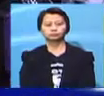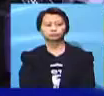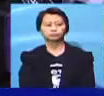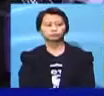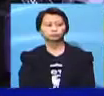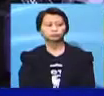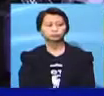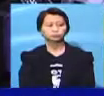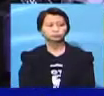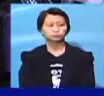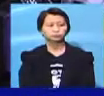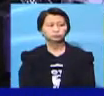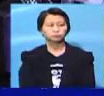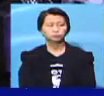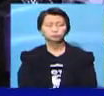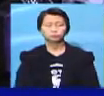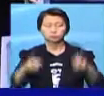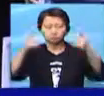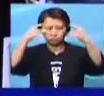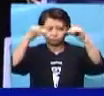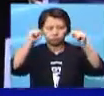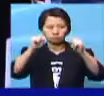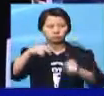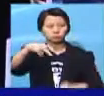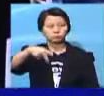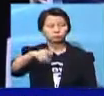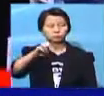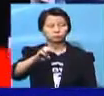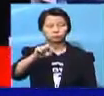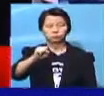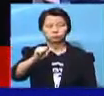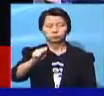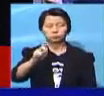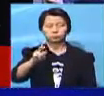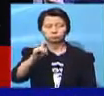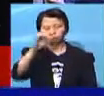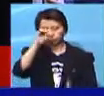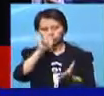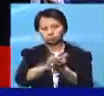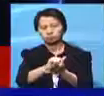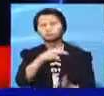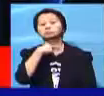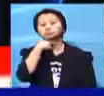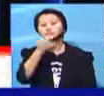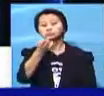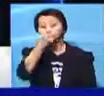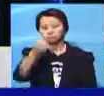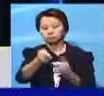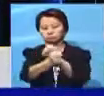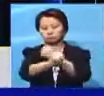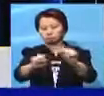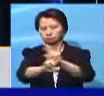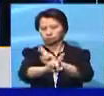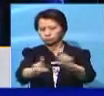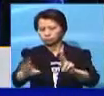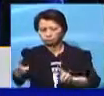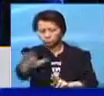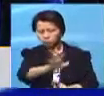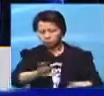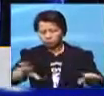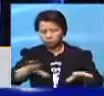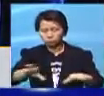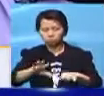Selamat tengah hari. Jelas Presiden Pesaka Tan Sri Mohamad Ali Rustam, keyakinan itu disuarakan berdasarkan persiapan rapi yang dirangka